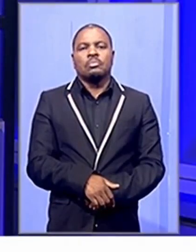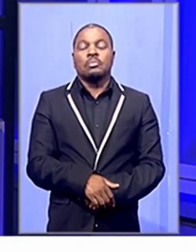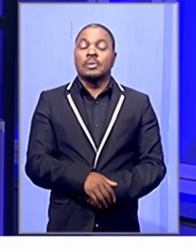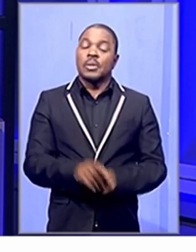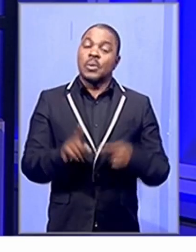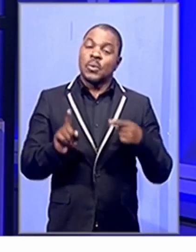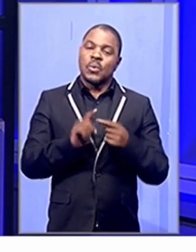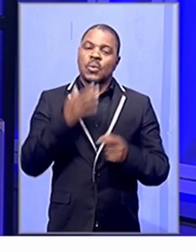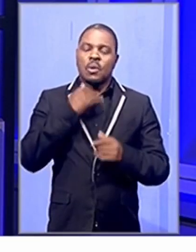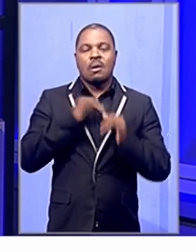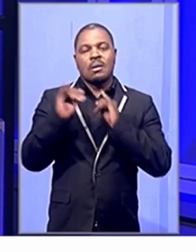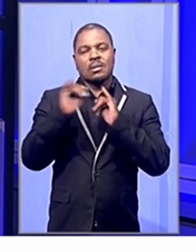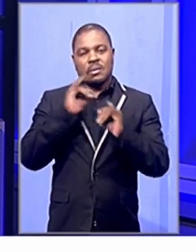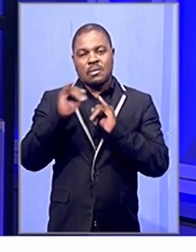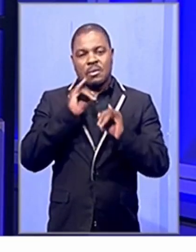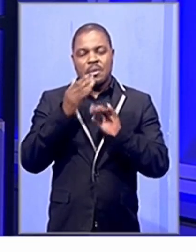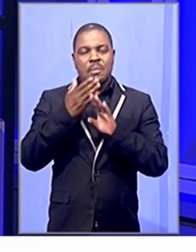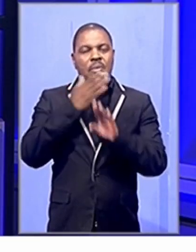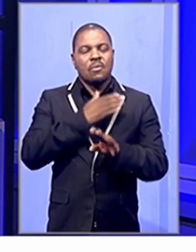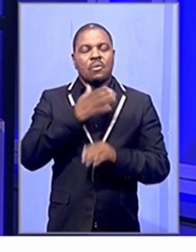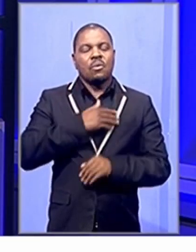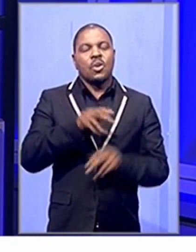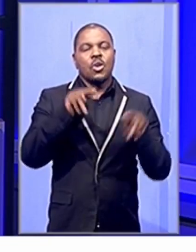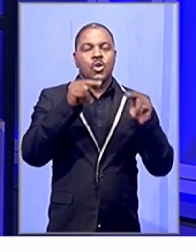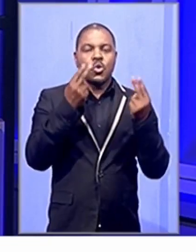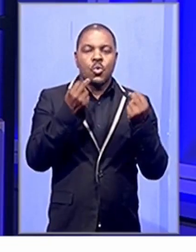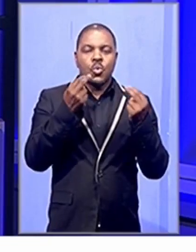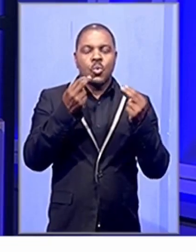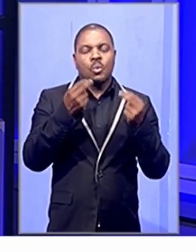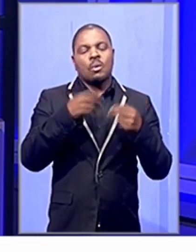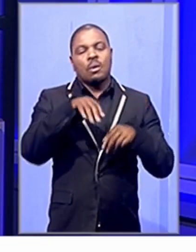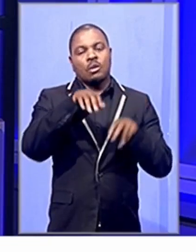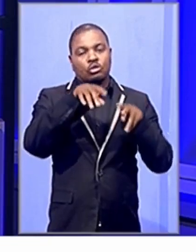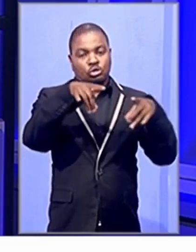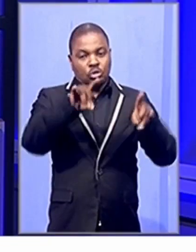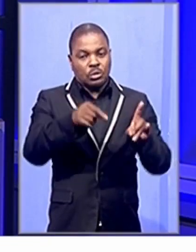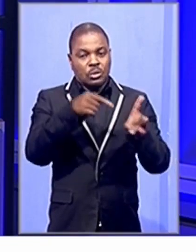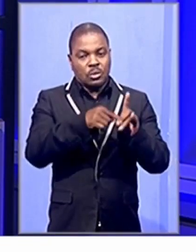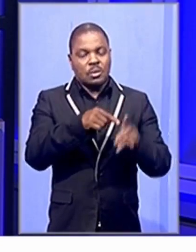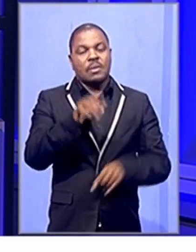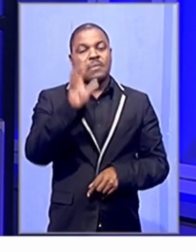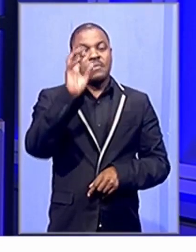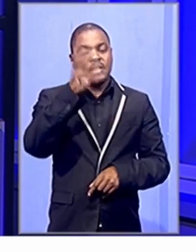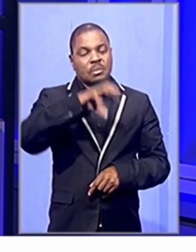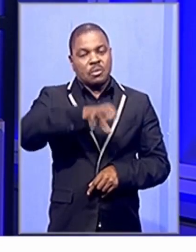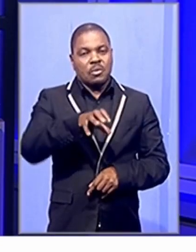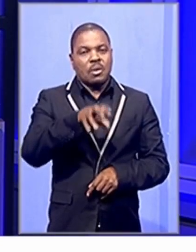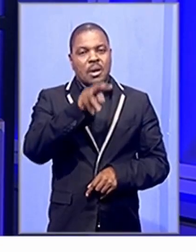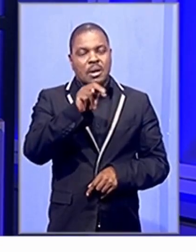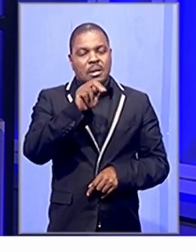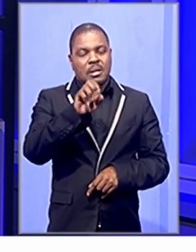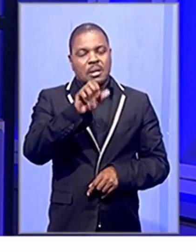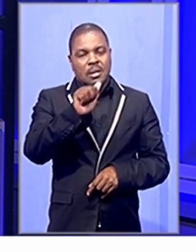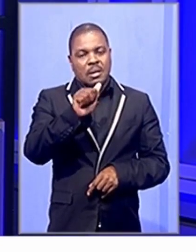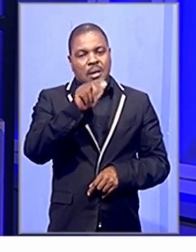Eo ebile puisano ya rona le modulasetulo e motjha wa ANC professing ya Free State Ntate Mxolisi Dukwana.